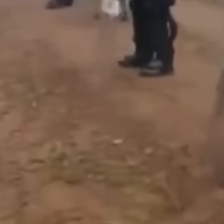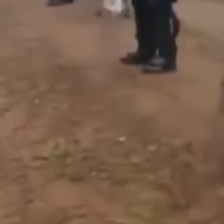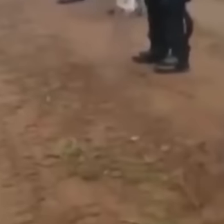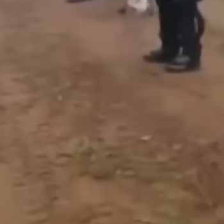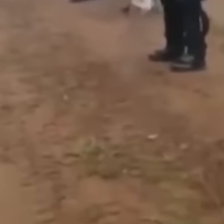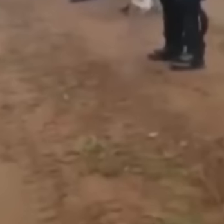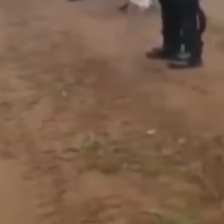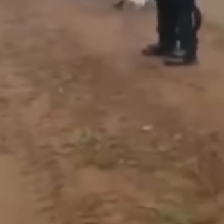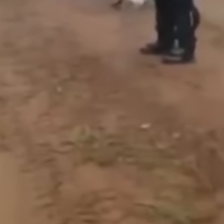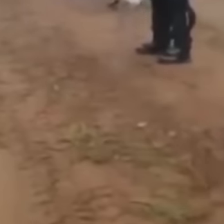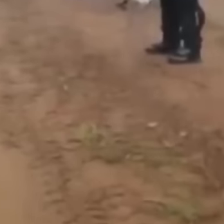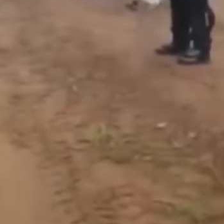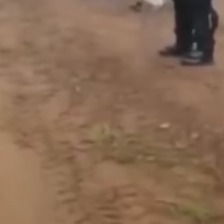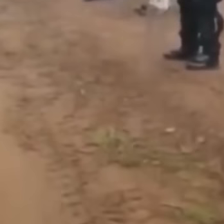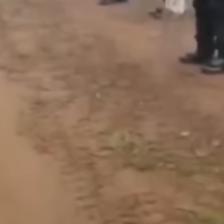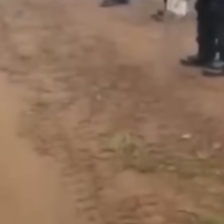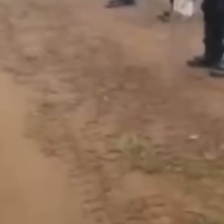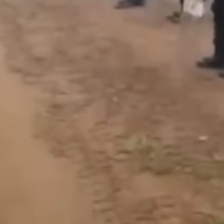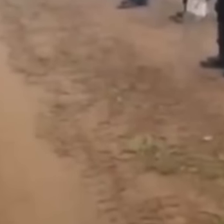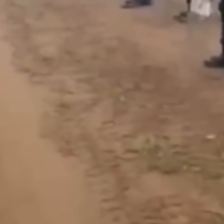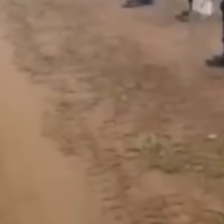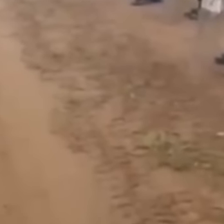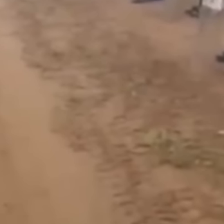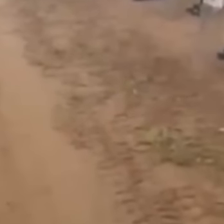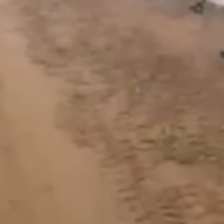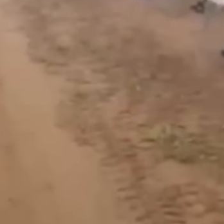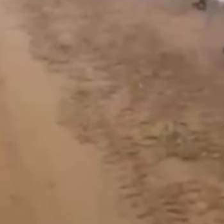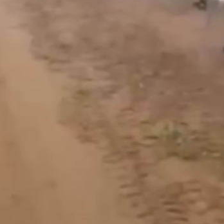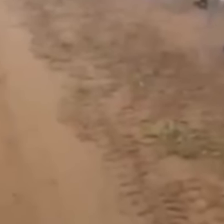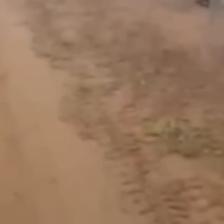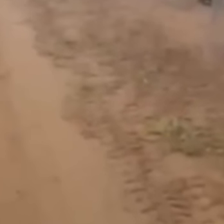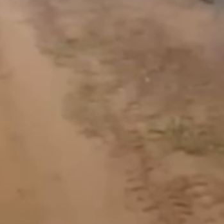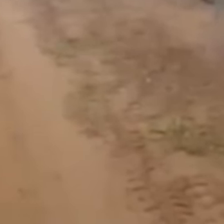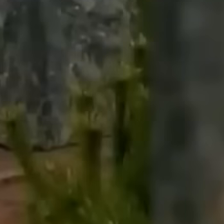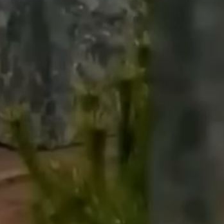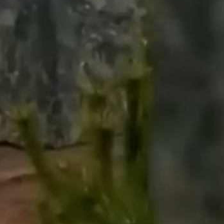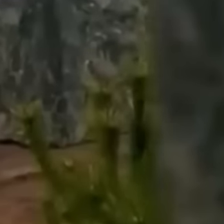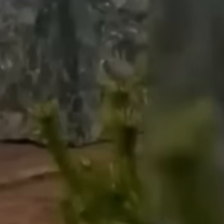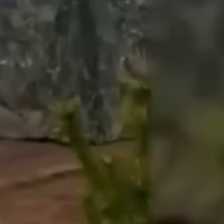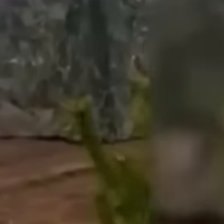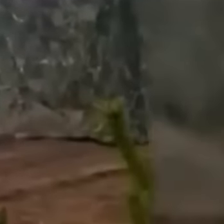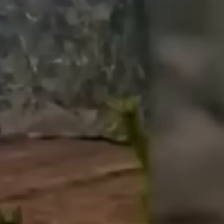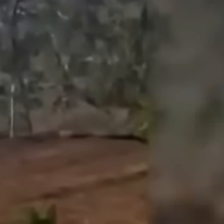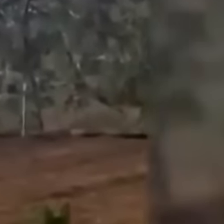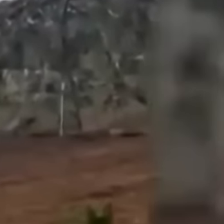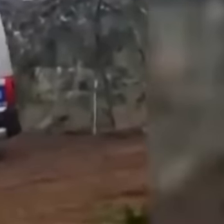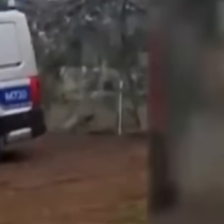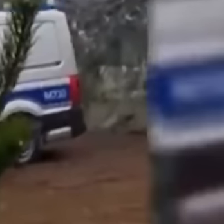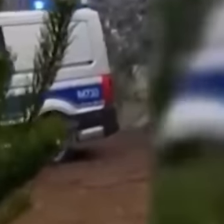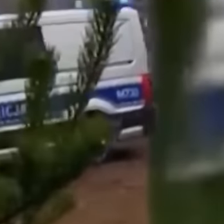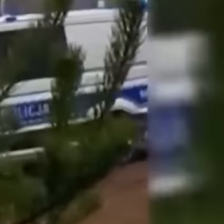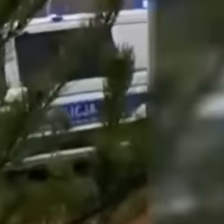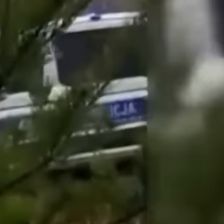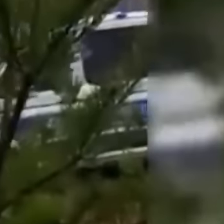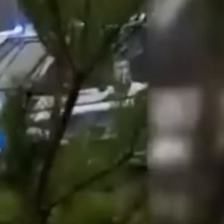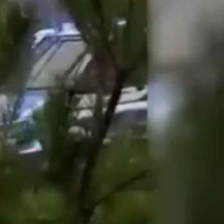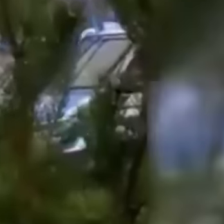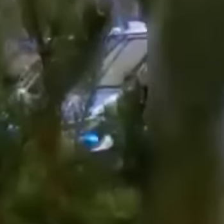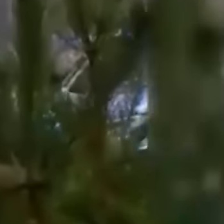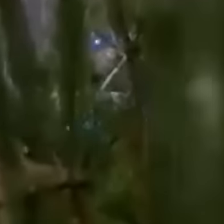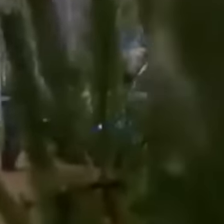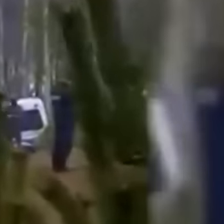i to potężny, tak myślę, na postawy naszych rodaków. Jak to się może przełożyć na najbliższą politykę? Znaczy ja nie